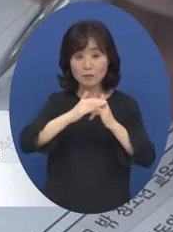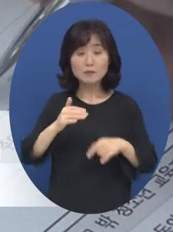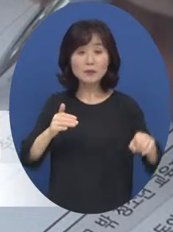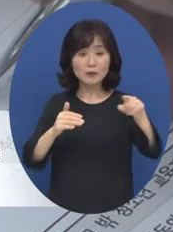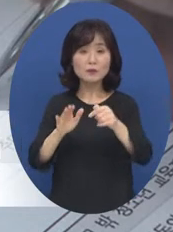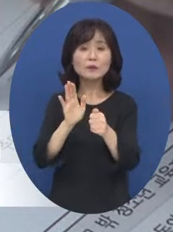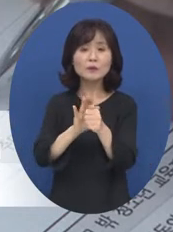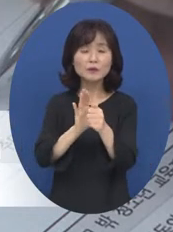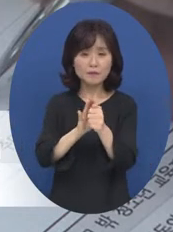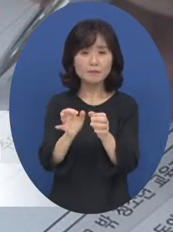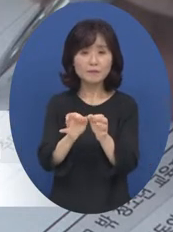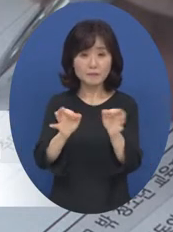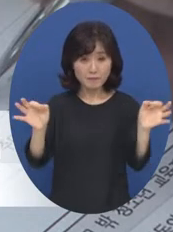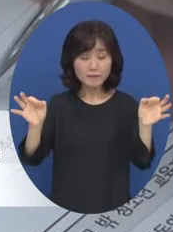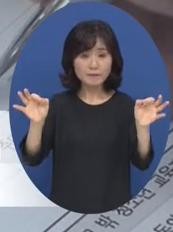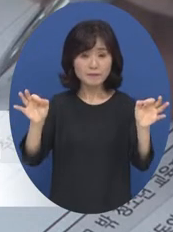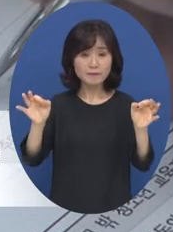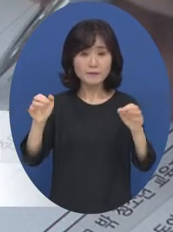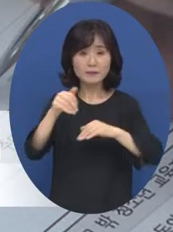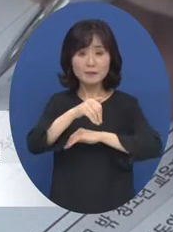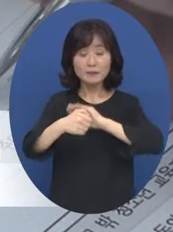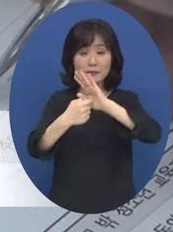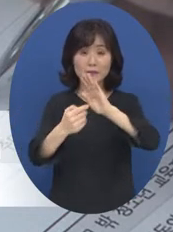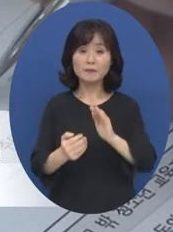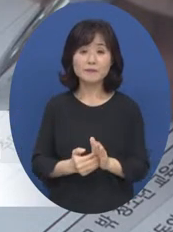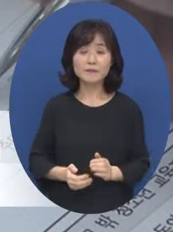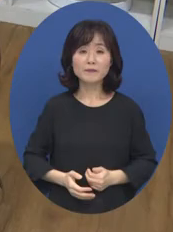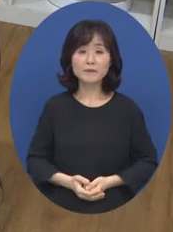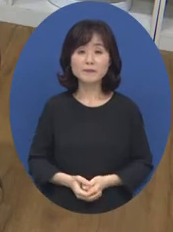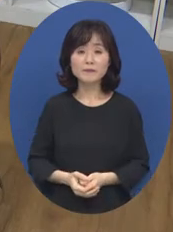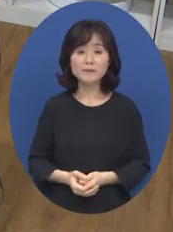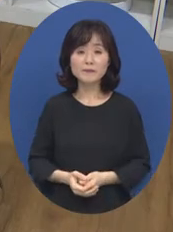지급하겠다고 밝혔습니다 최 차수는 기자입니다